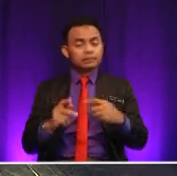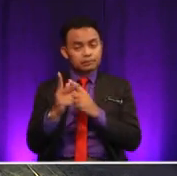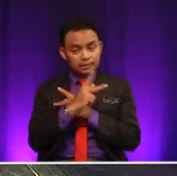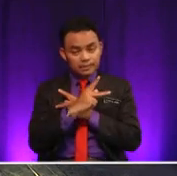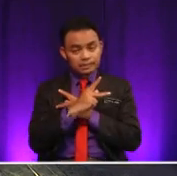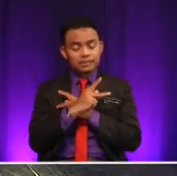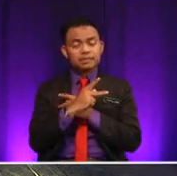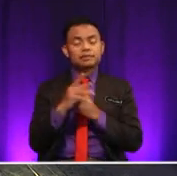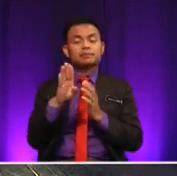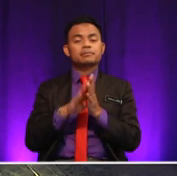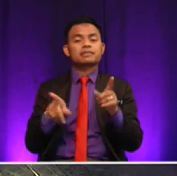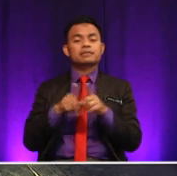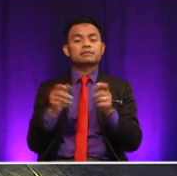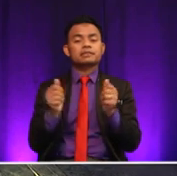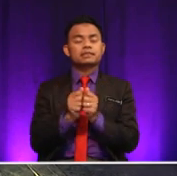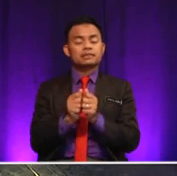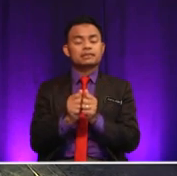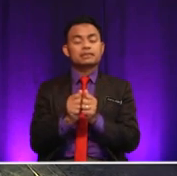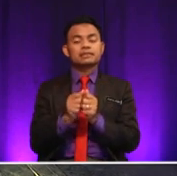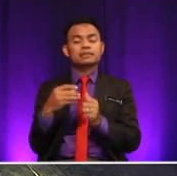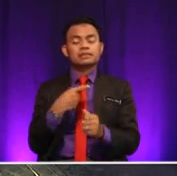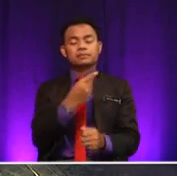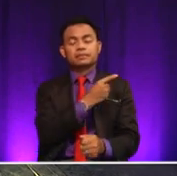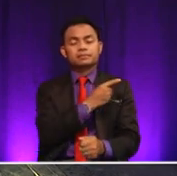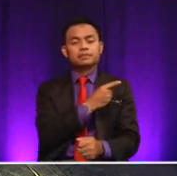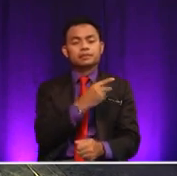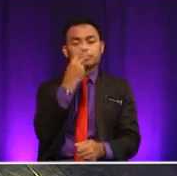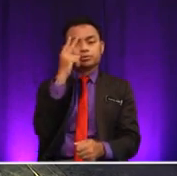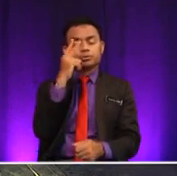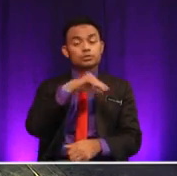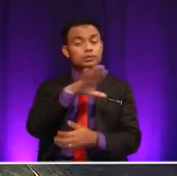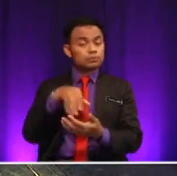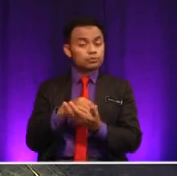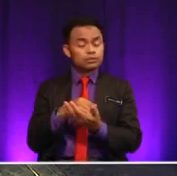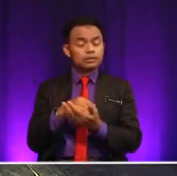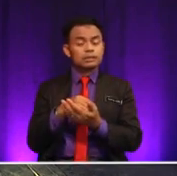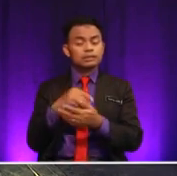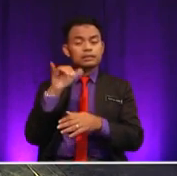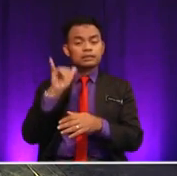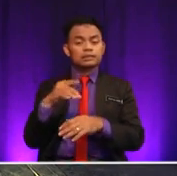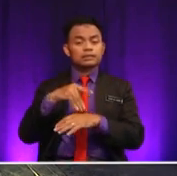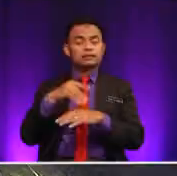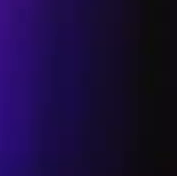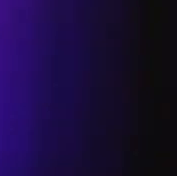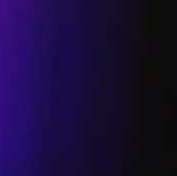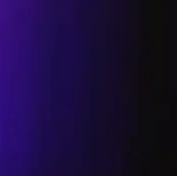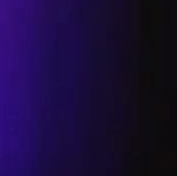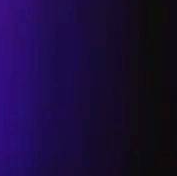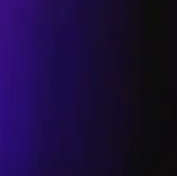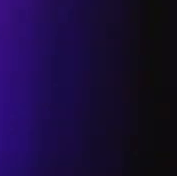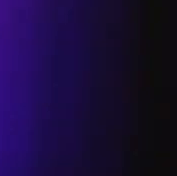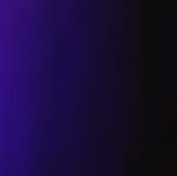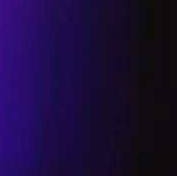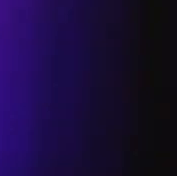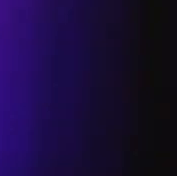kami baik bagi pengetahuan penonton di rumah hari ini kita juga dibantu oleh juru bahasa yaitu Saiful Amri yang merupakan anak